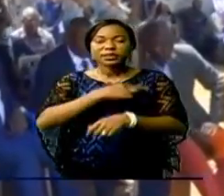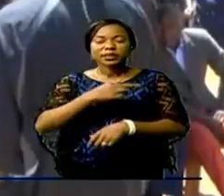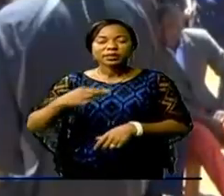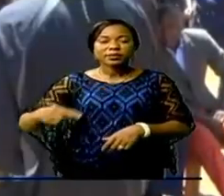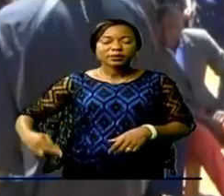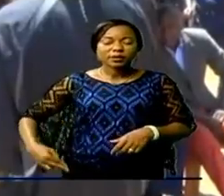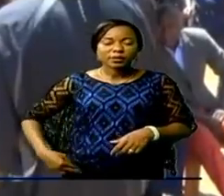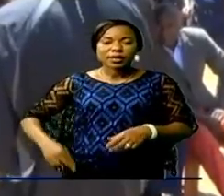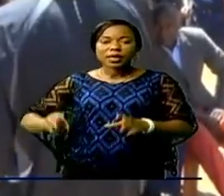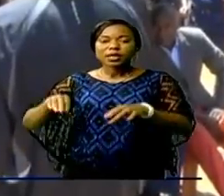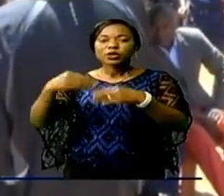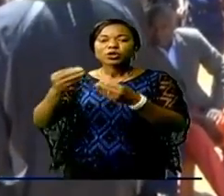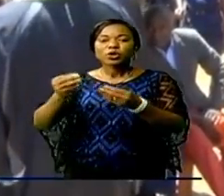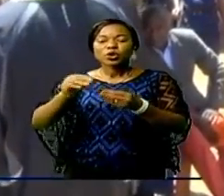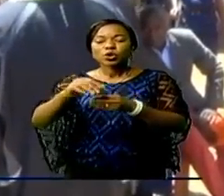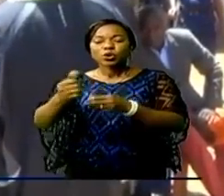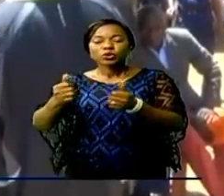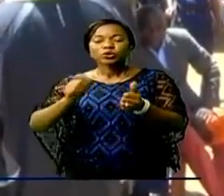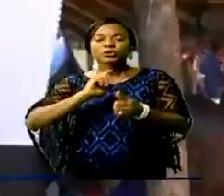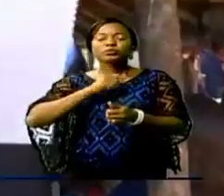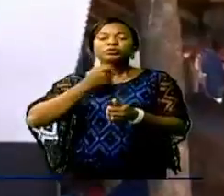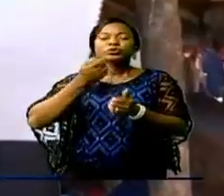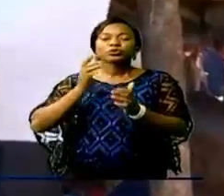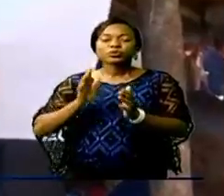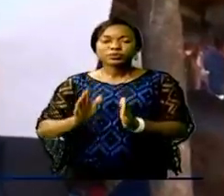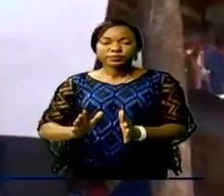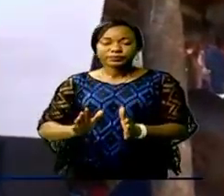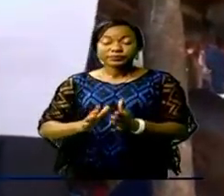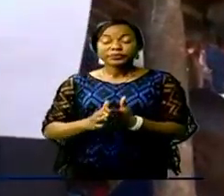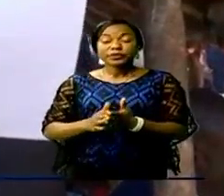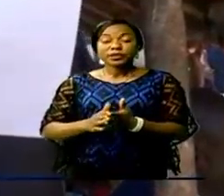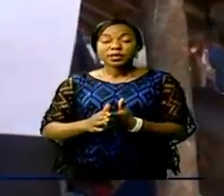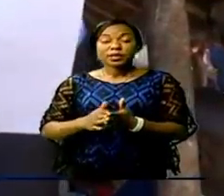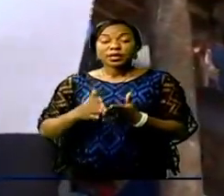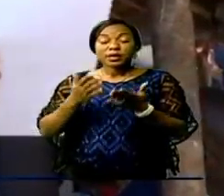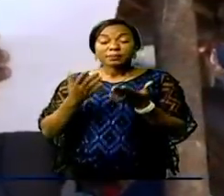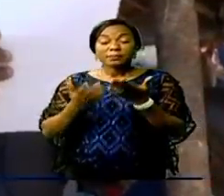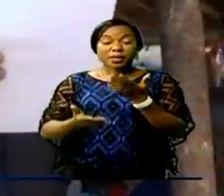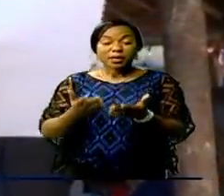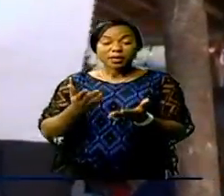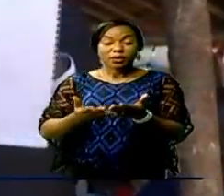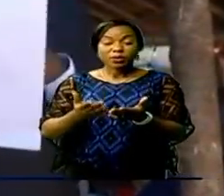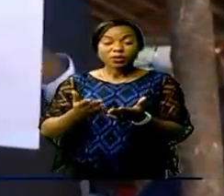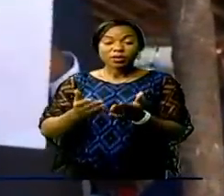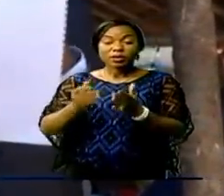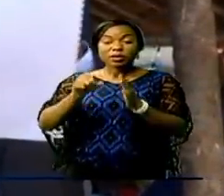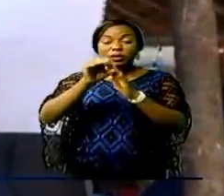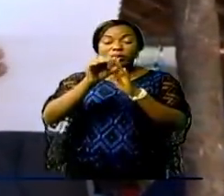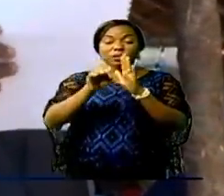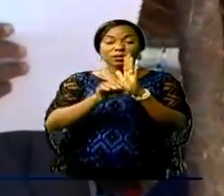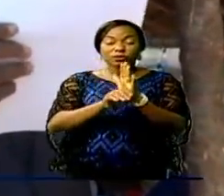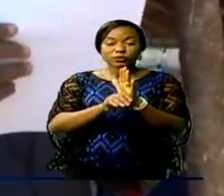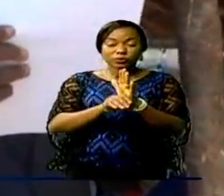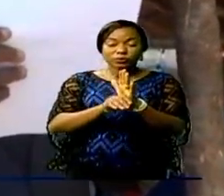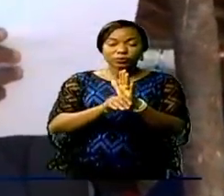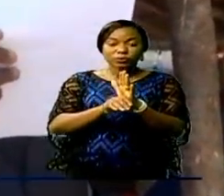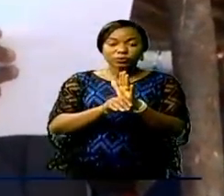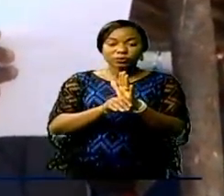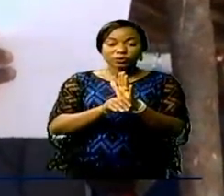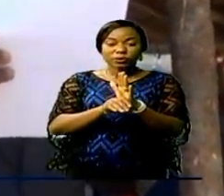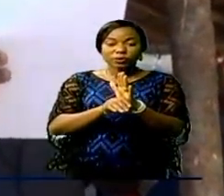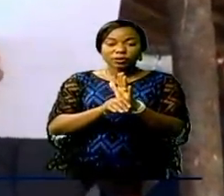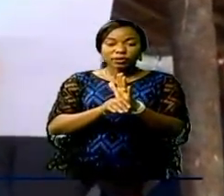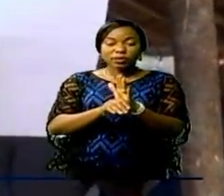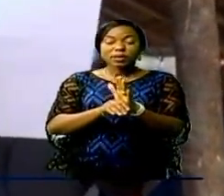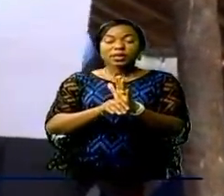Tshilombo, de quelques détenus prisonniers. Conformément à cette disposition constitutionnelle, il a plu au chef